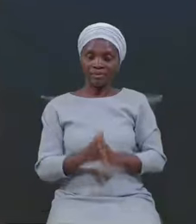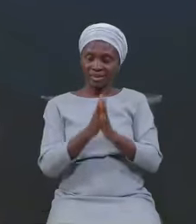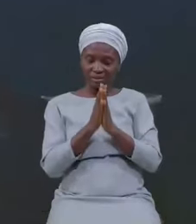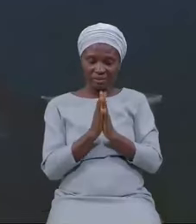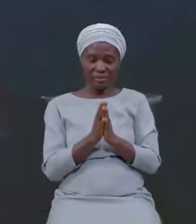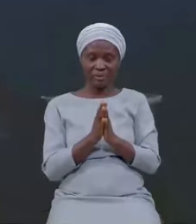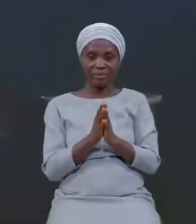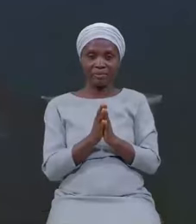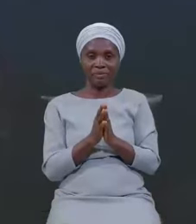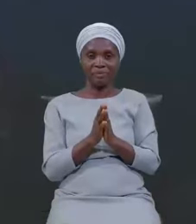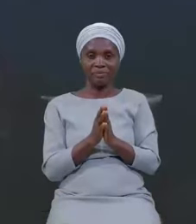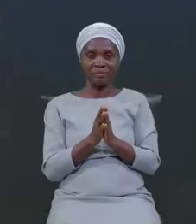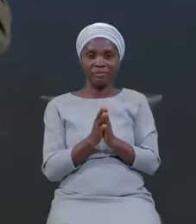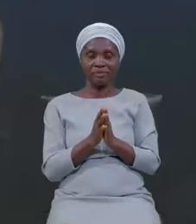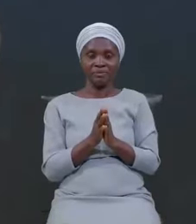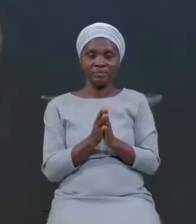Et nous...